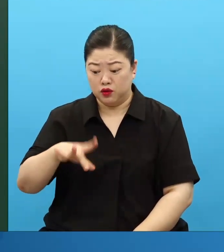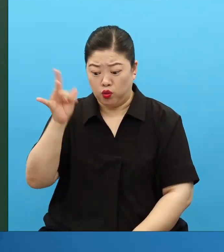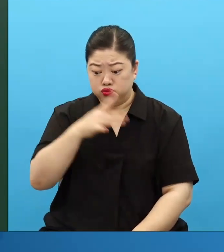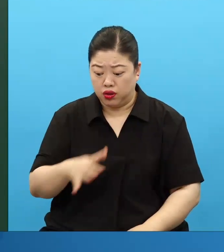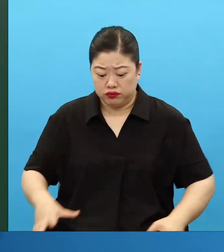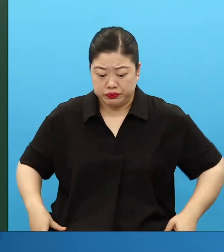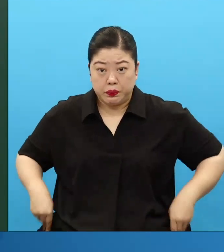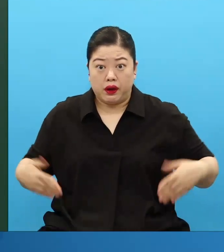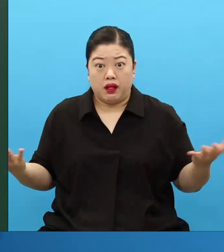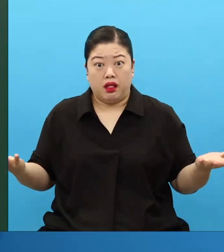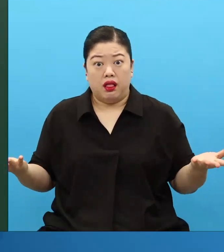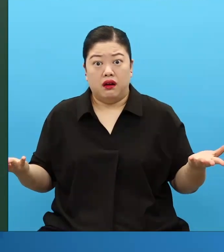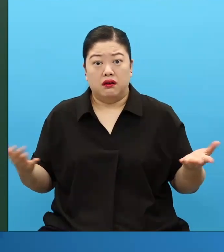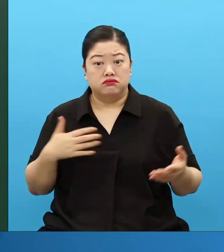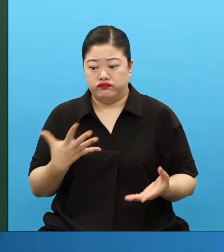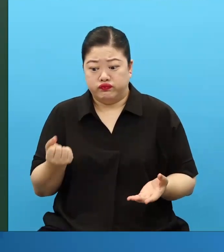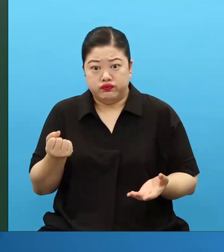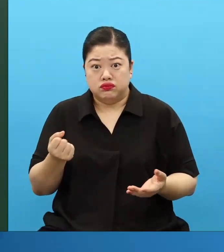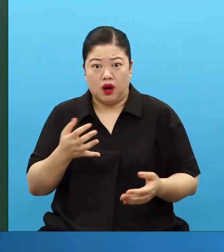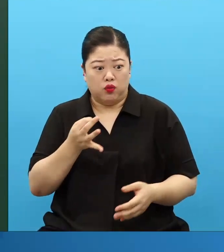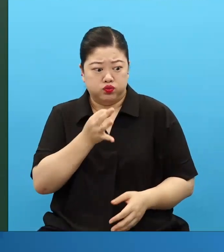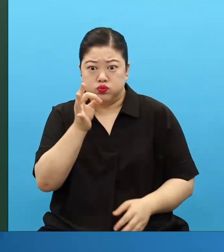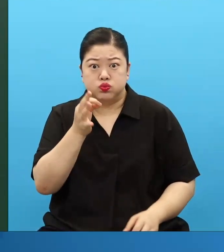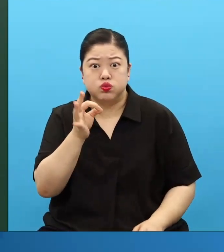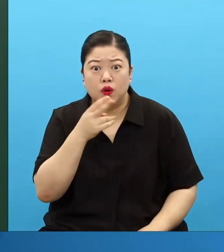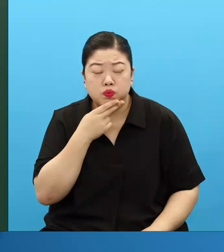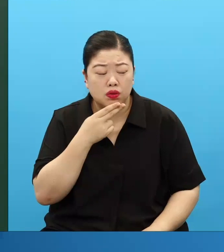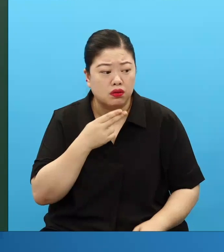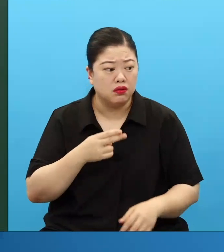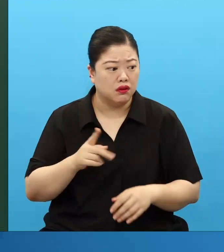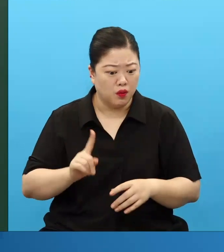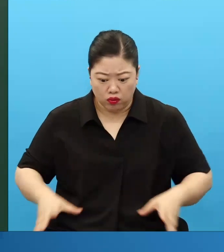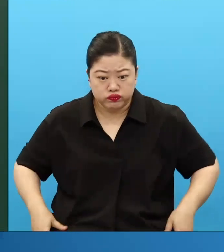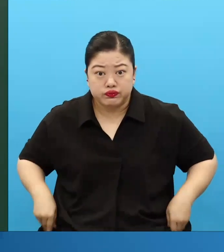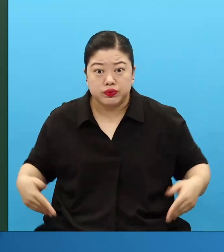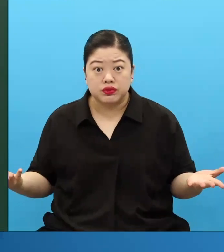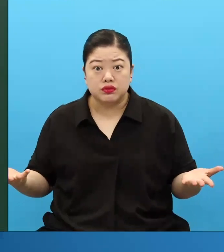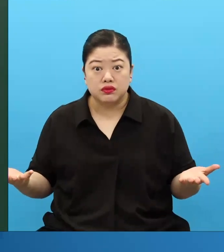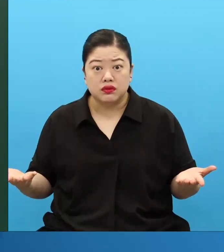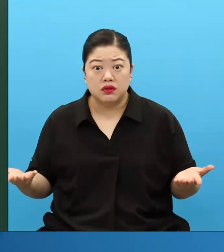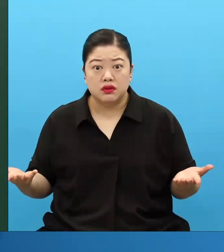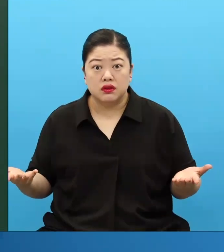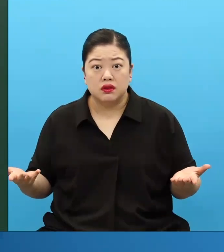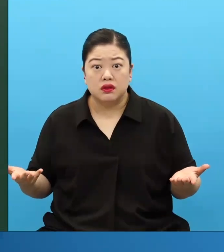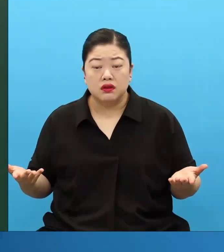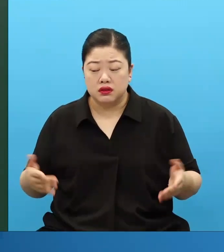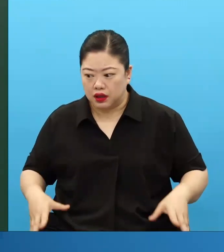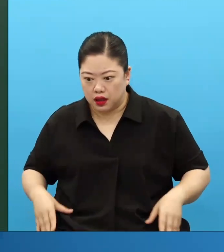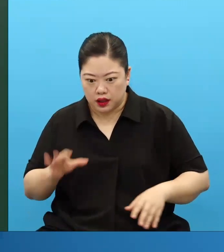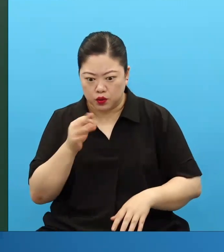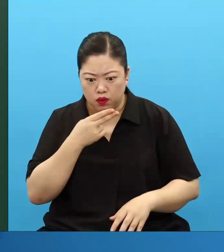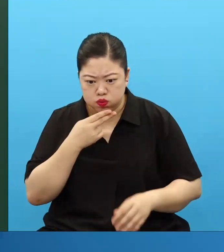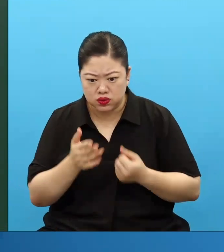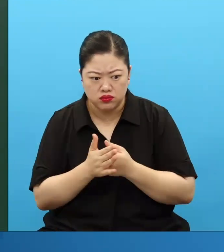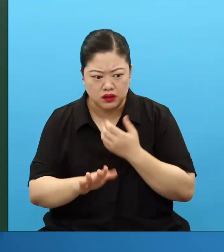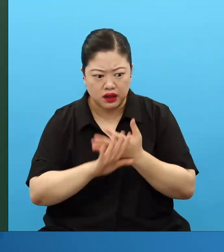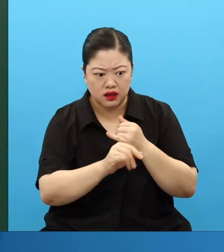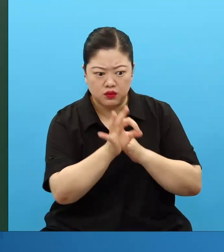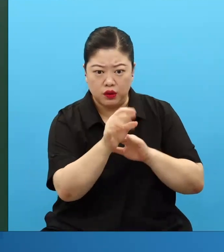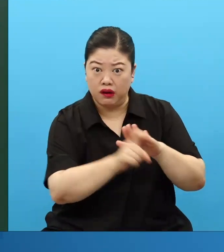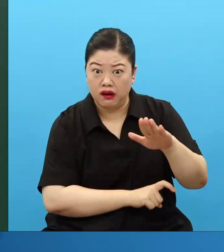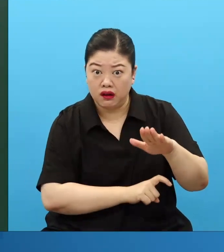왜냐 work. 아까도 나왔지만은 너희가 하나님의 성전인 것과 하나님의 성령이 너희 안에 거하는 줄 알지